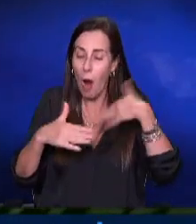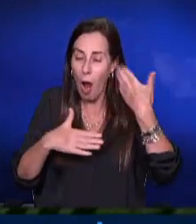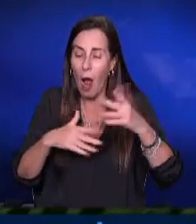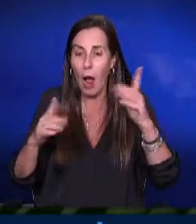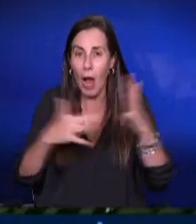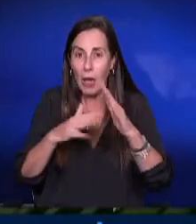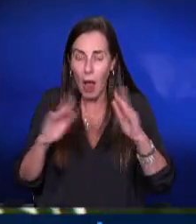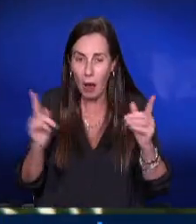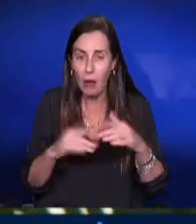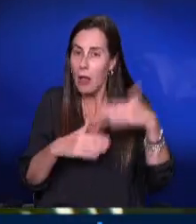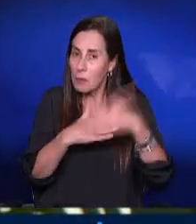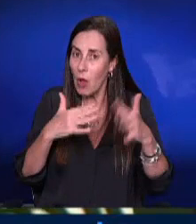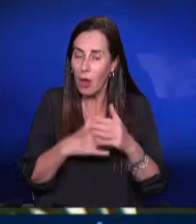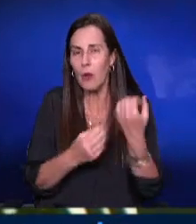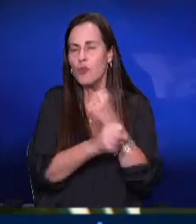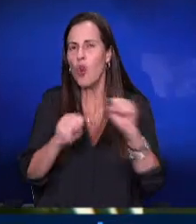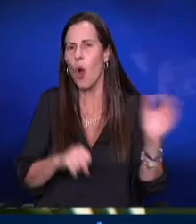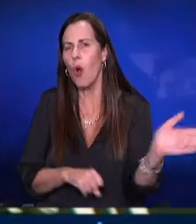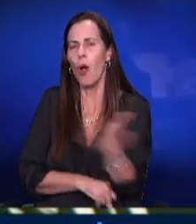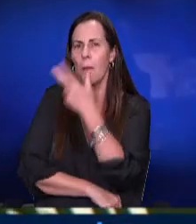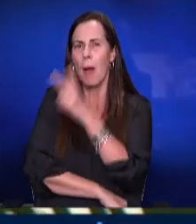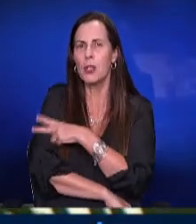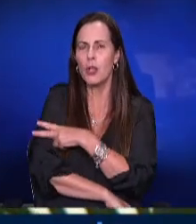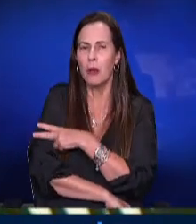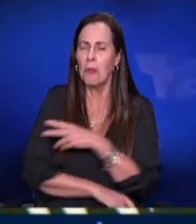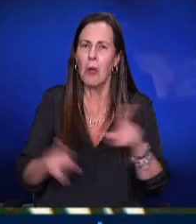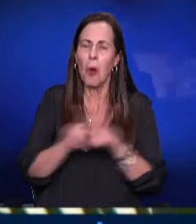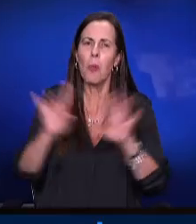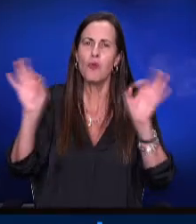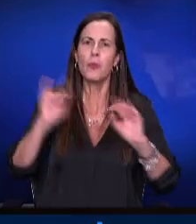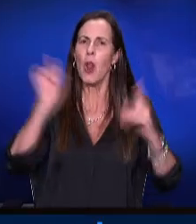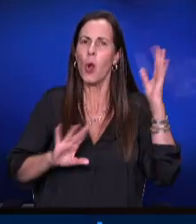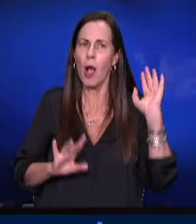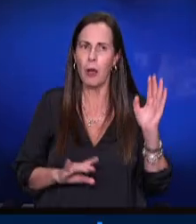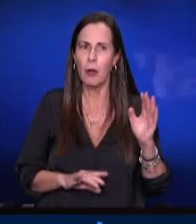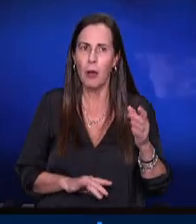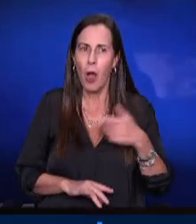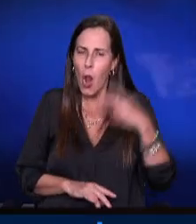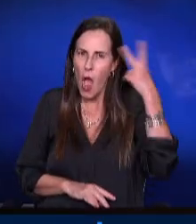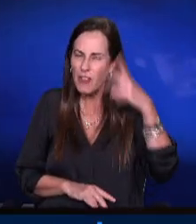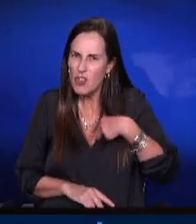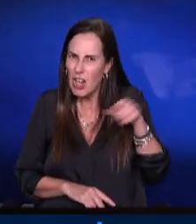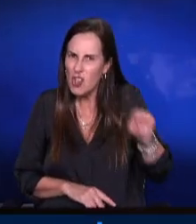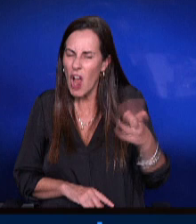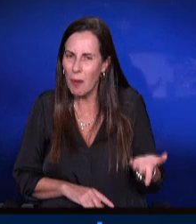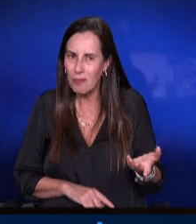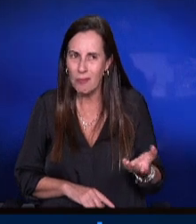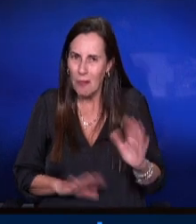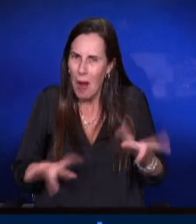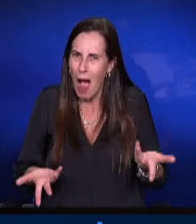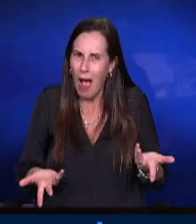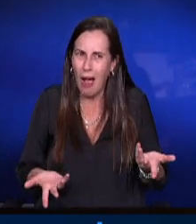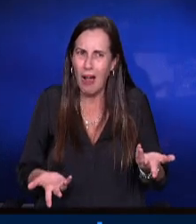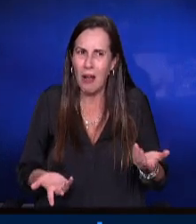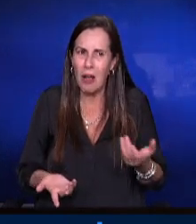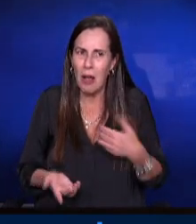קצרה, ובסיומה ישוחרר מתחנת המשטרה כאילו דבר לא קרה. לא הקלתי את זה שזה אני יושב שם, ועל מה,